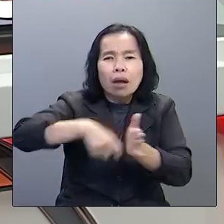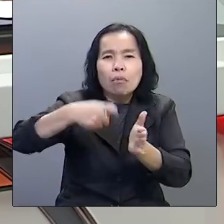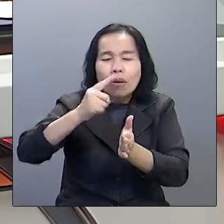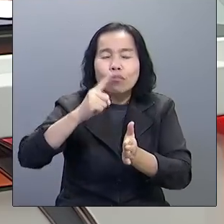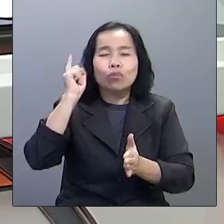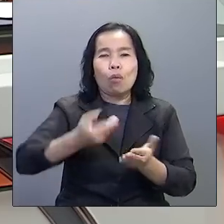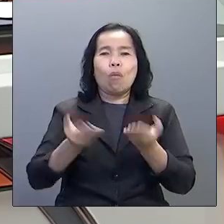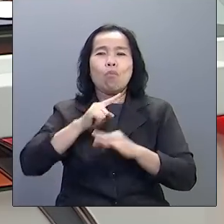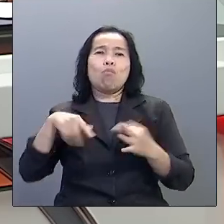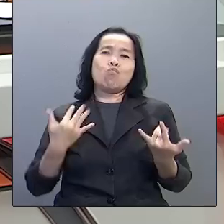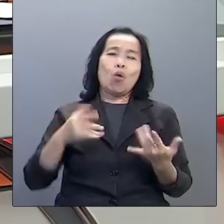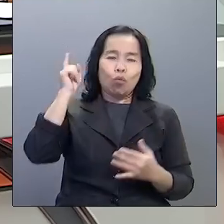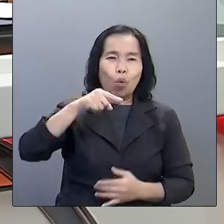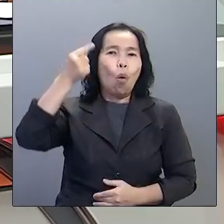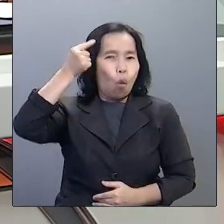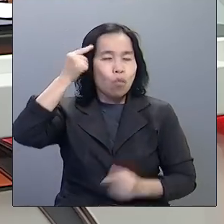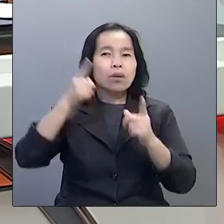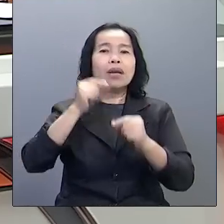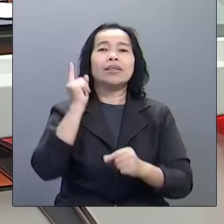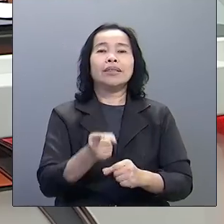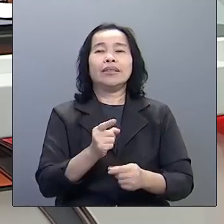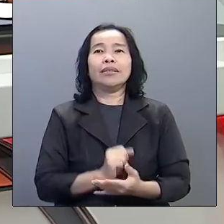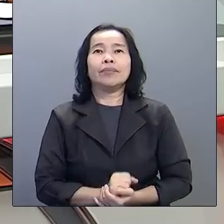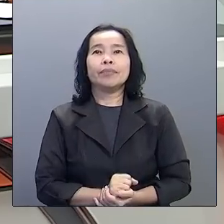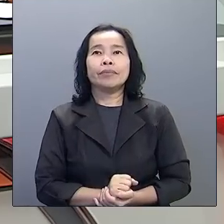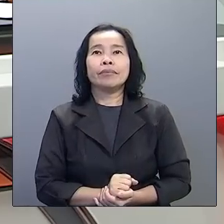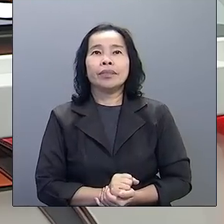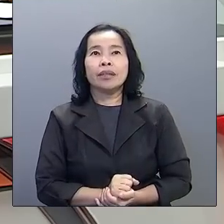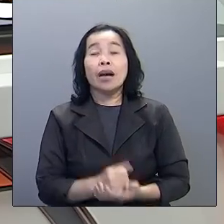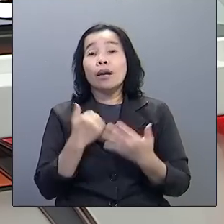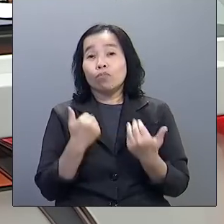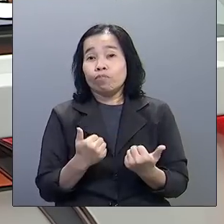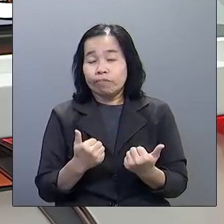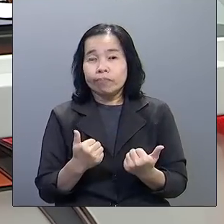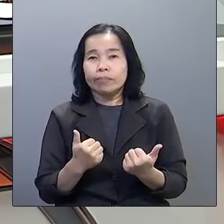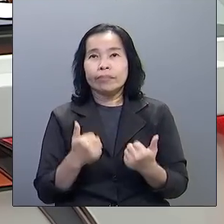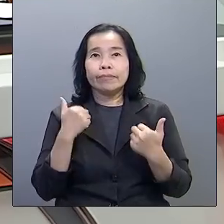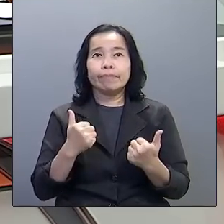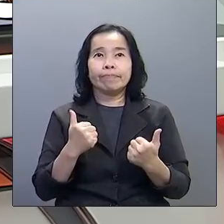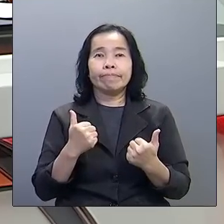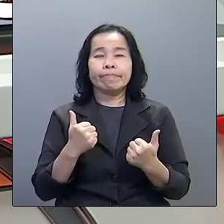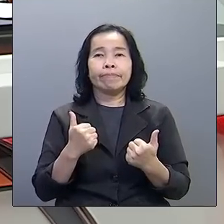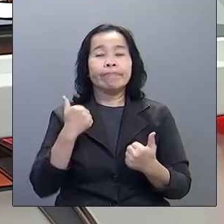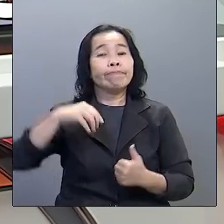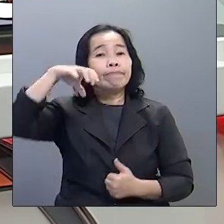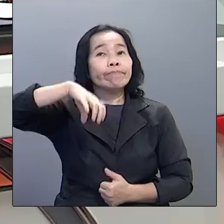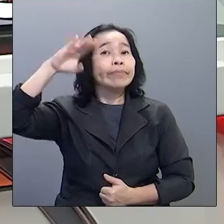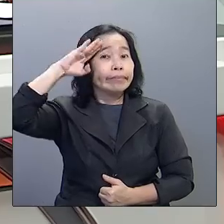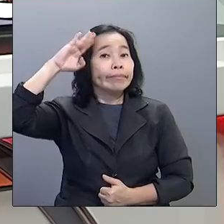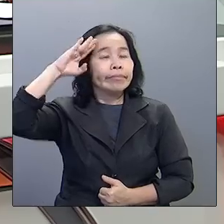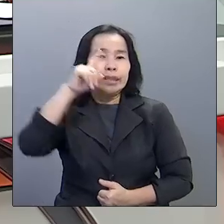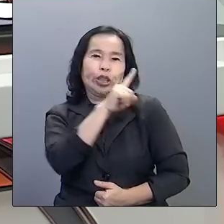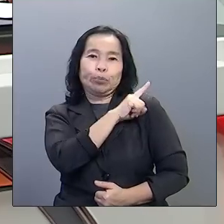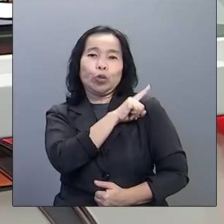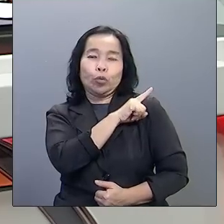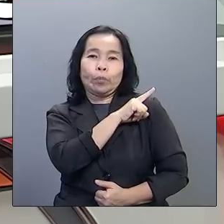จมจะได้รับทราบข้อเท็จจริงนั่นเองค่ะ ในขณะนี้นะคะทางหน่วย ทหารที่รับผิดชอบอยู่ใน